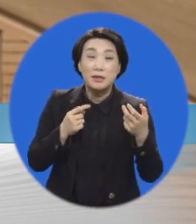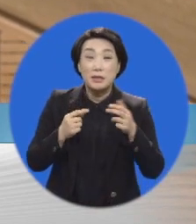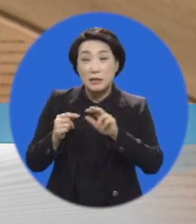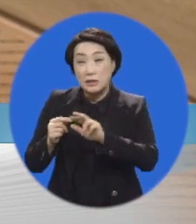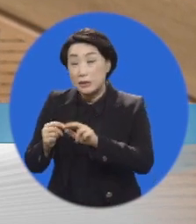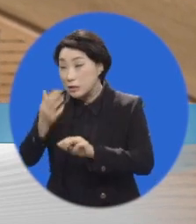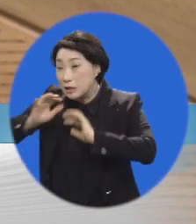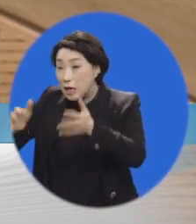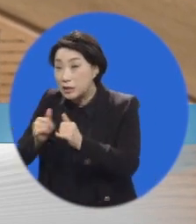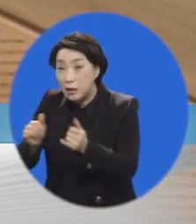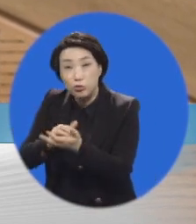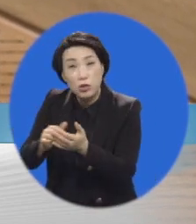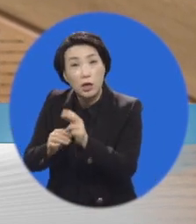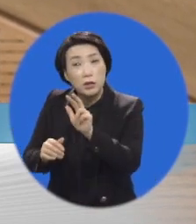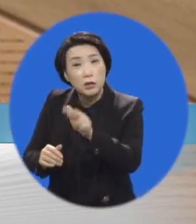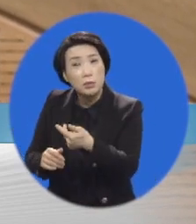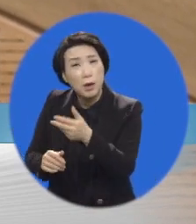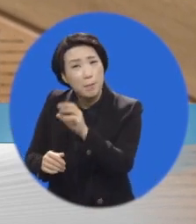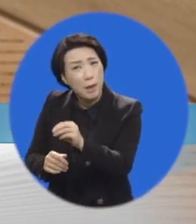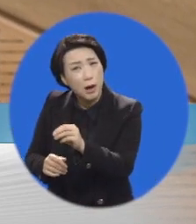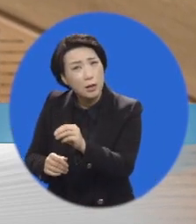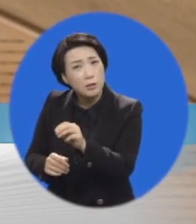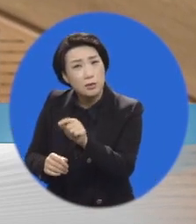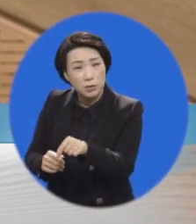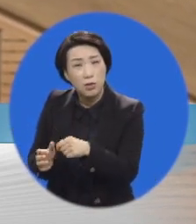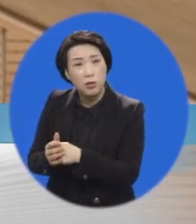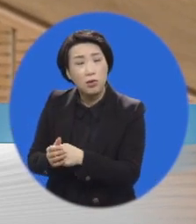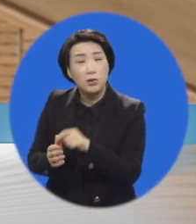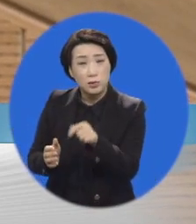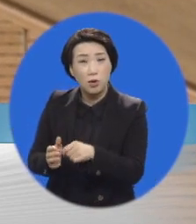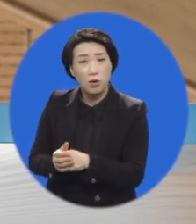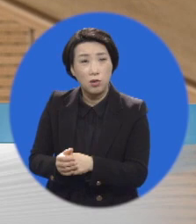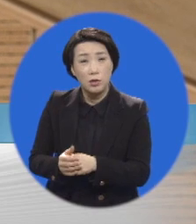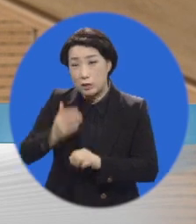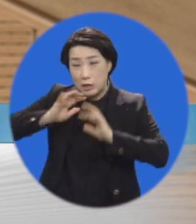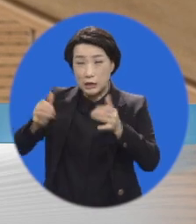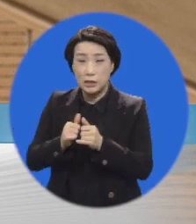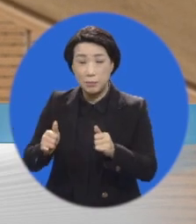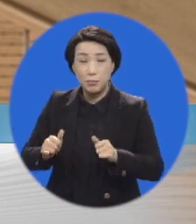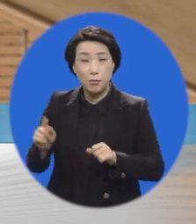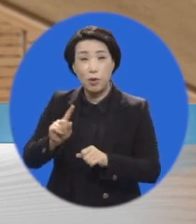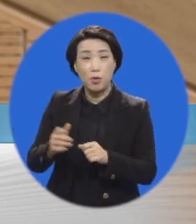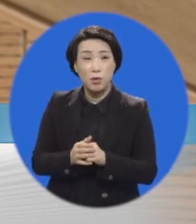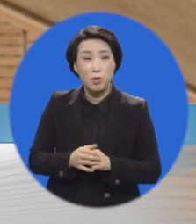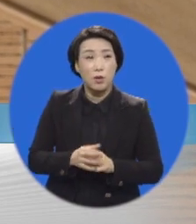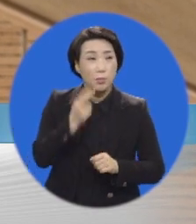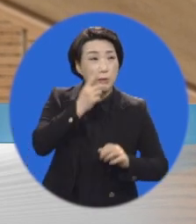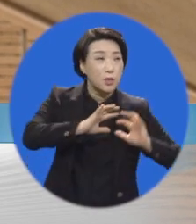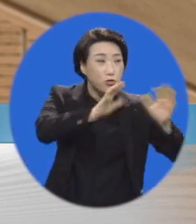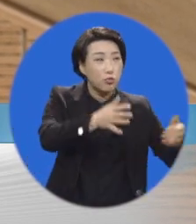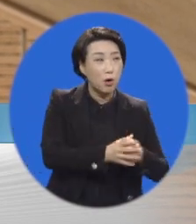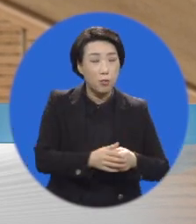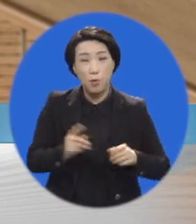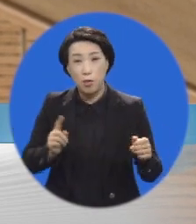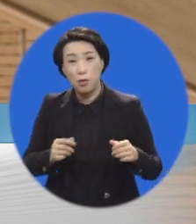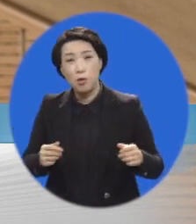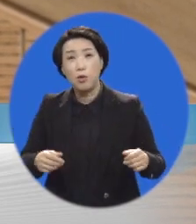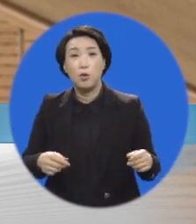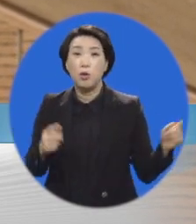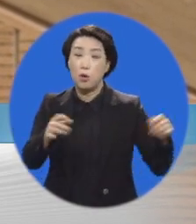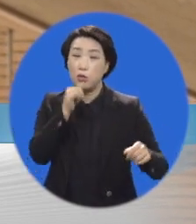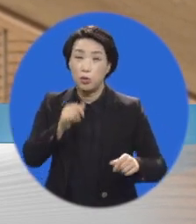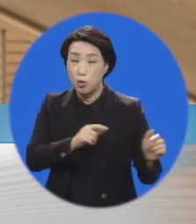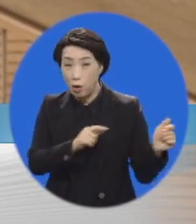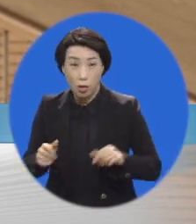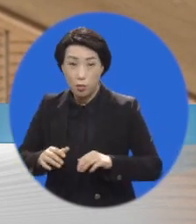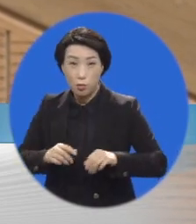700만 인구가 전 70억을 막 저들 맘대로 막 왔다 갔다 미국 대국을 저들 맘대로 해버리잖아. 왜?